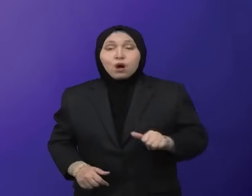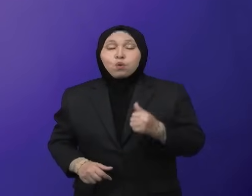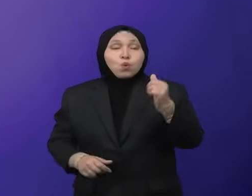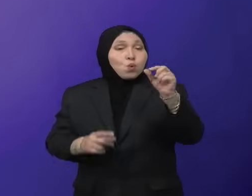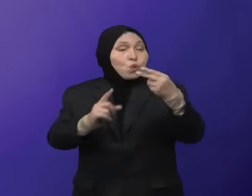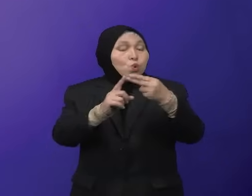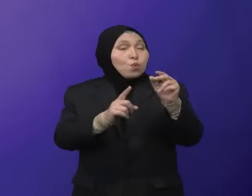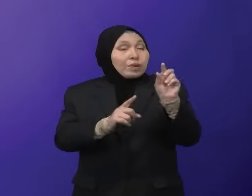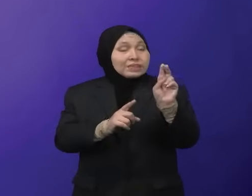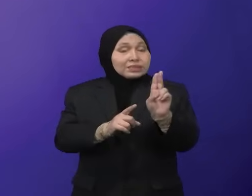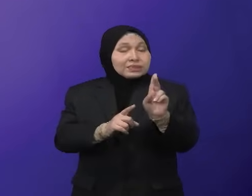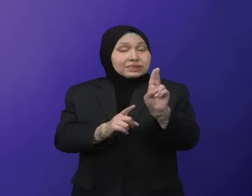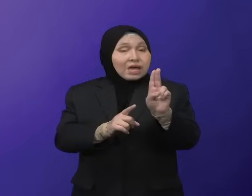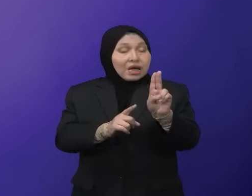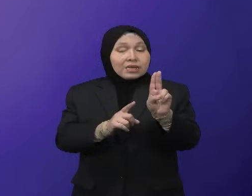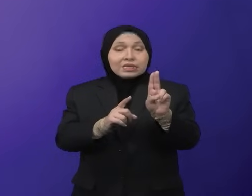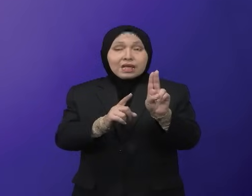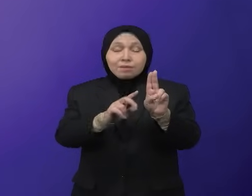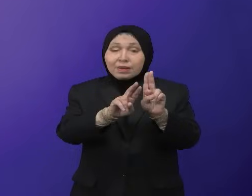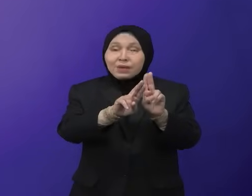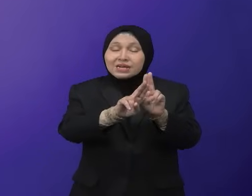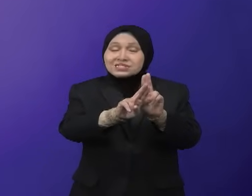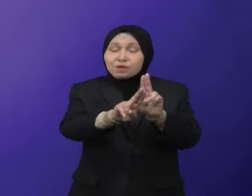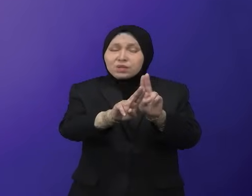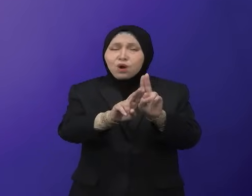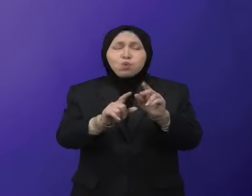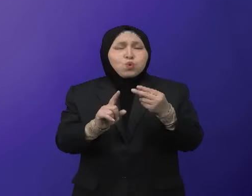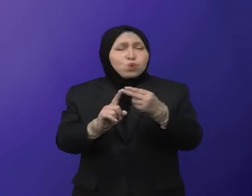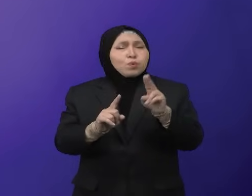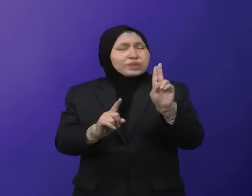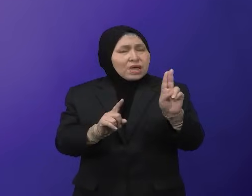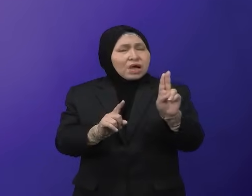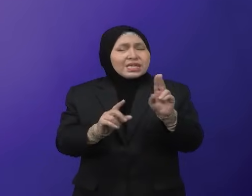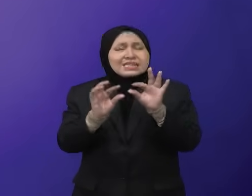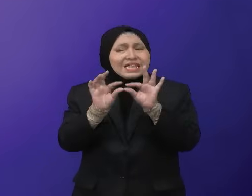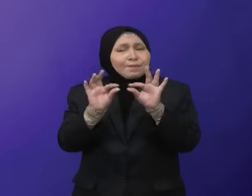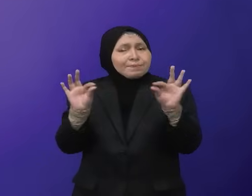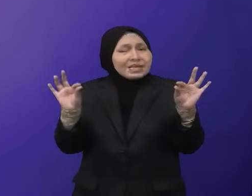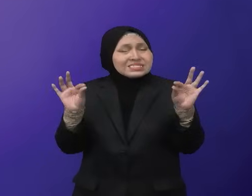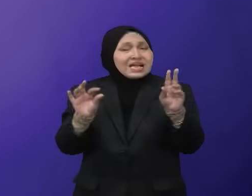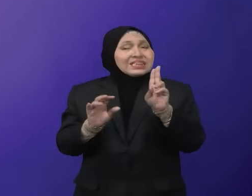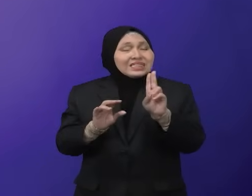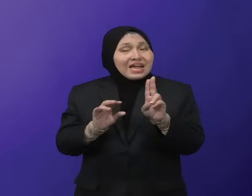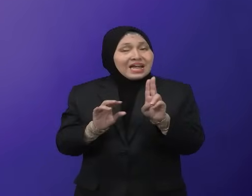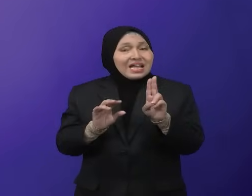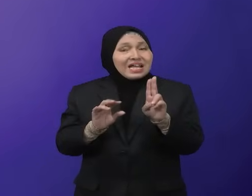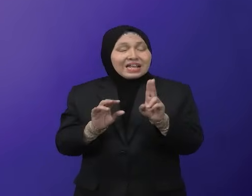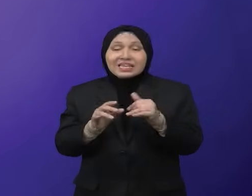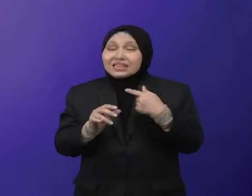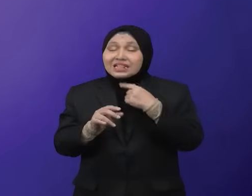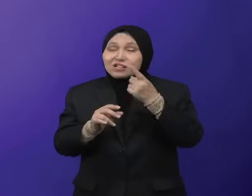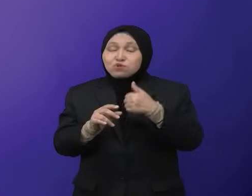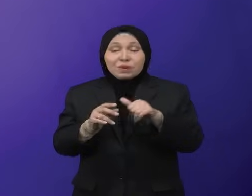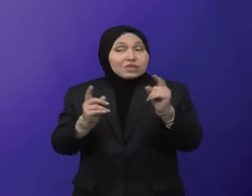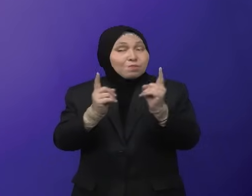yang berbaris di depan. Huruf ta ini adalah huruf yang nipis. Ta kita dah sebut pada pertemuan